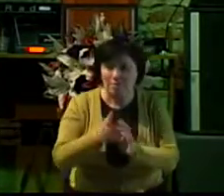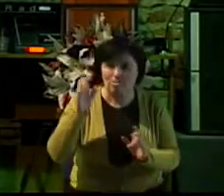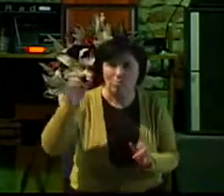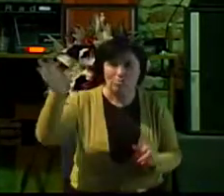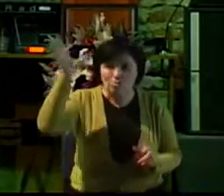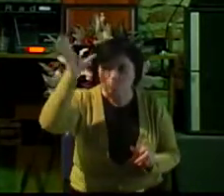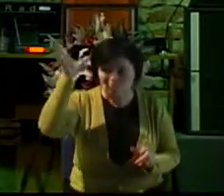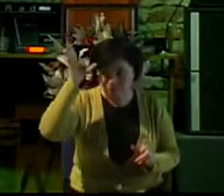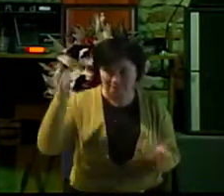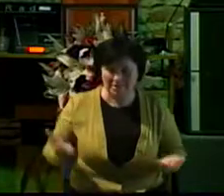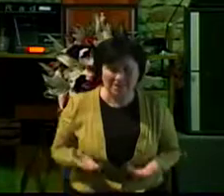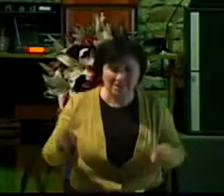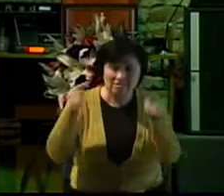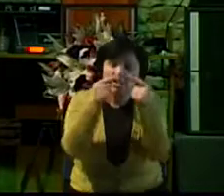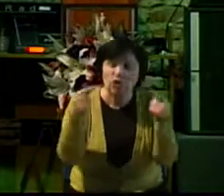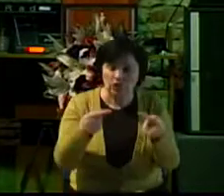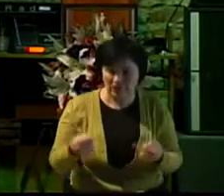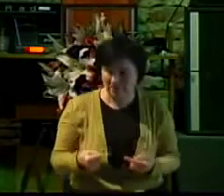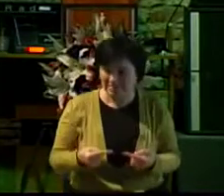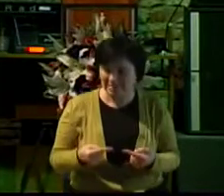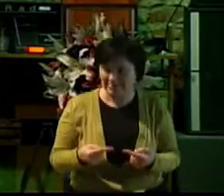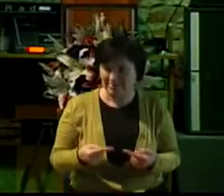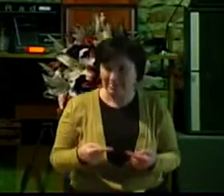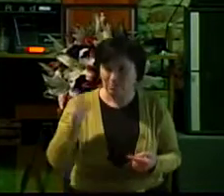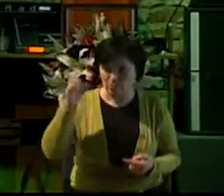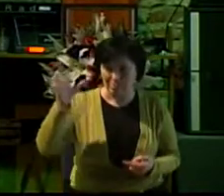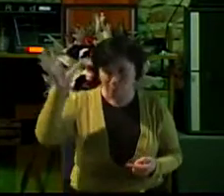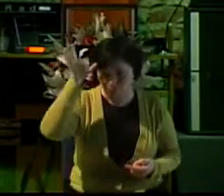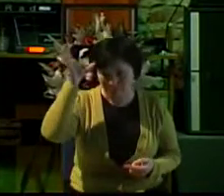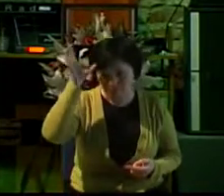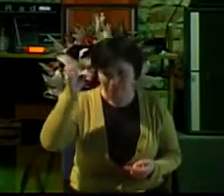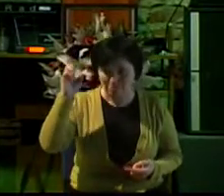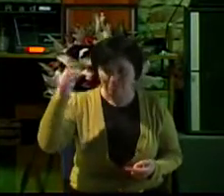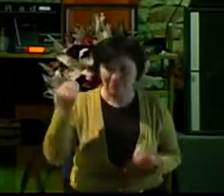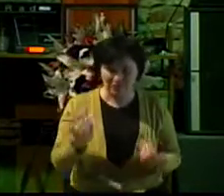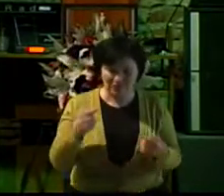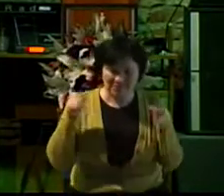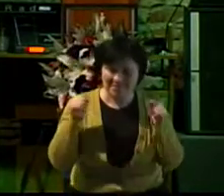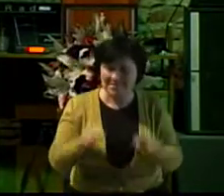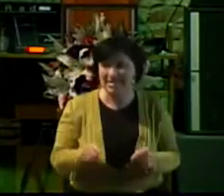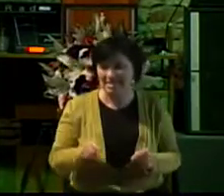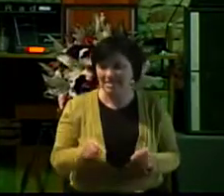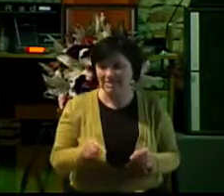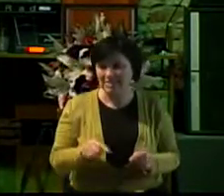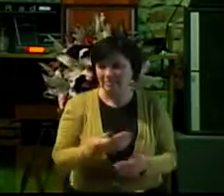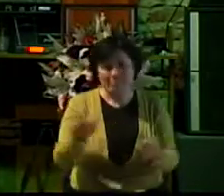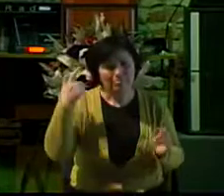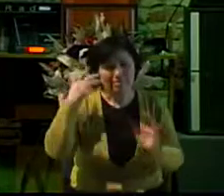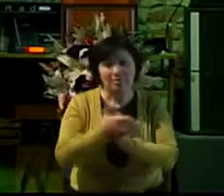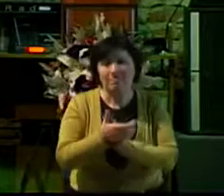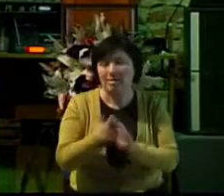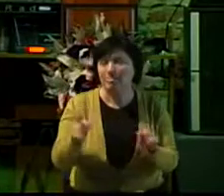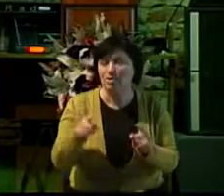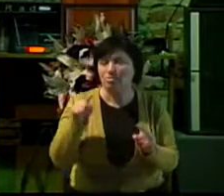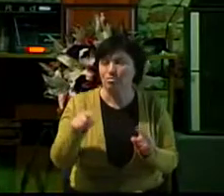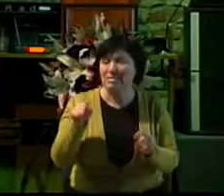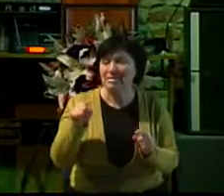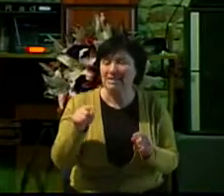другие подобные стихи, где Иисус говорит, если чего попросите во имя Мое, то будет вам это... Божье